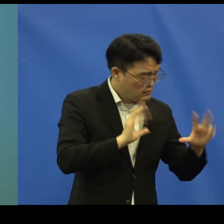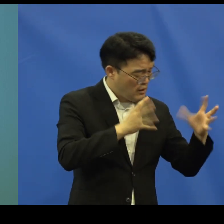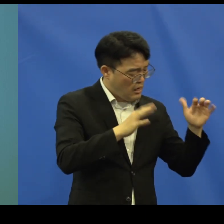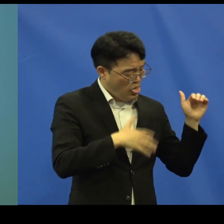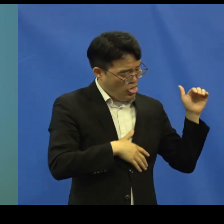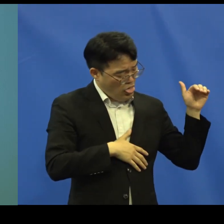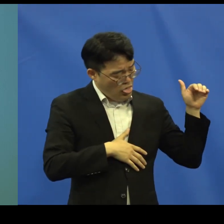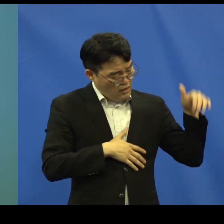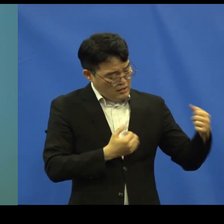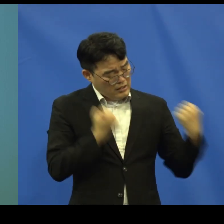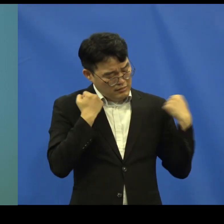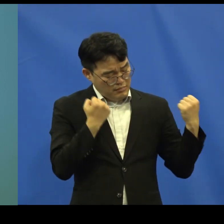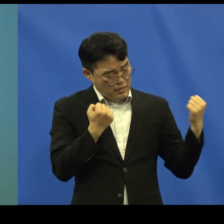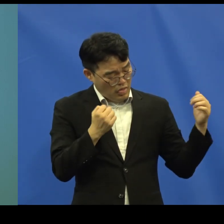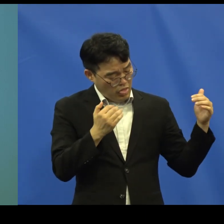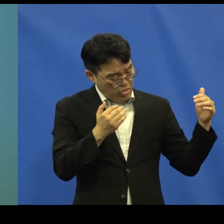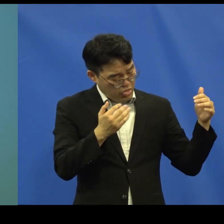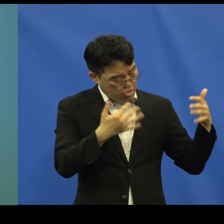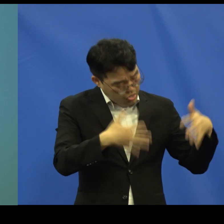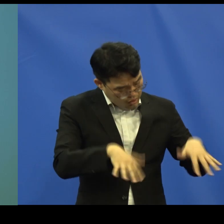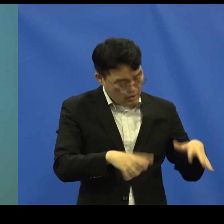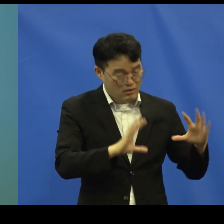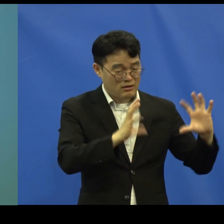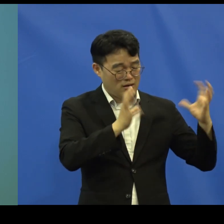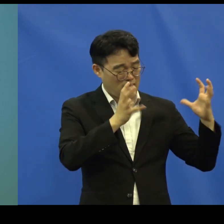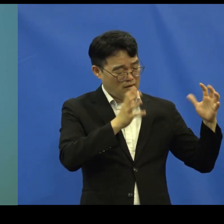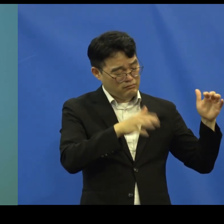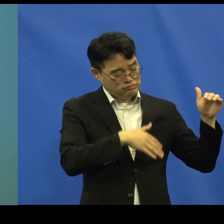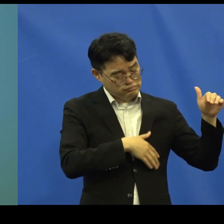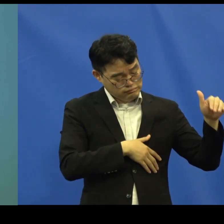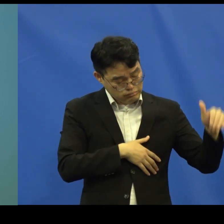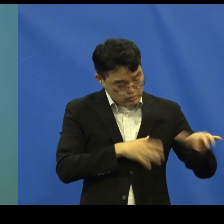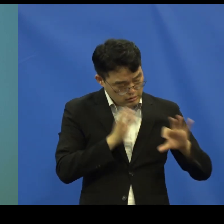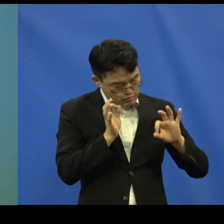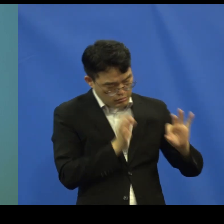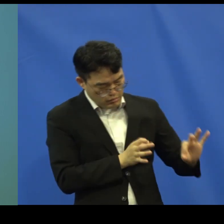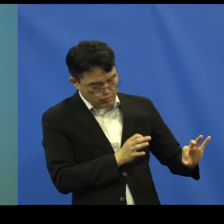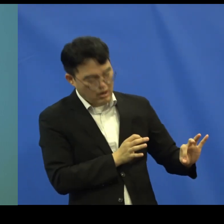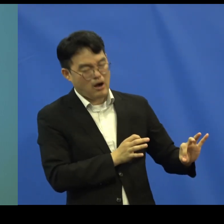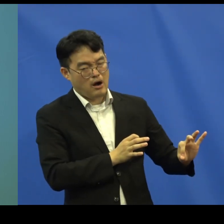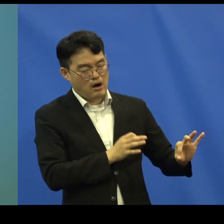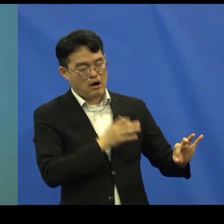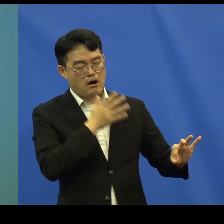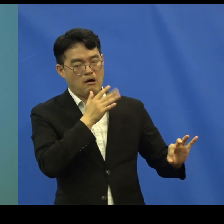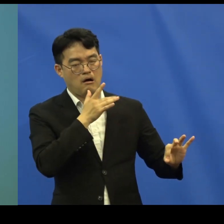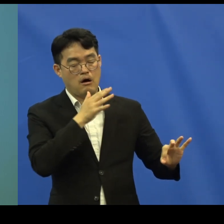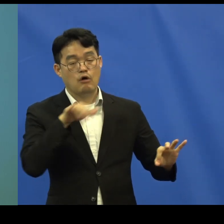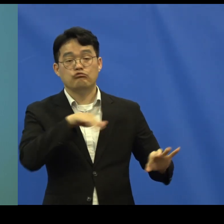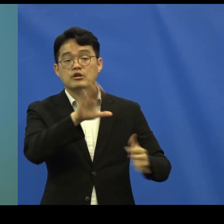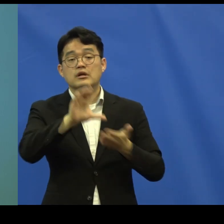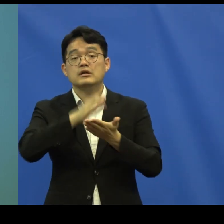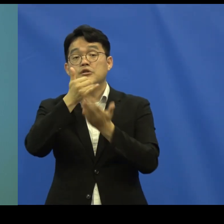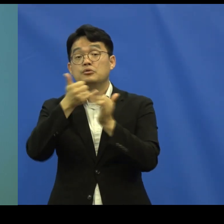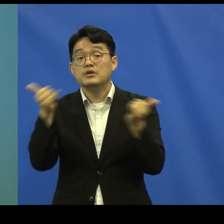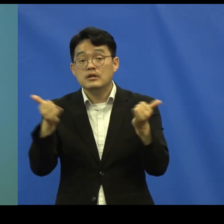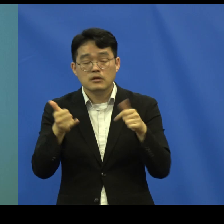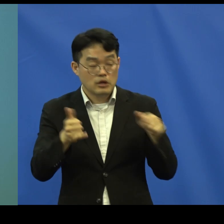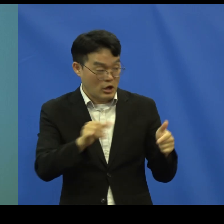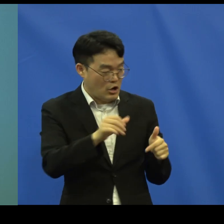말 그 속절없이 무너지는 로마 제국을 바라보며 그리스도인들이 궁극적으로 바라보아야 할 것이